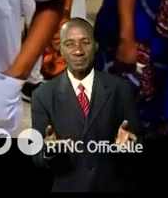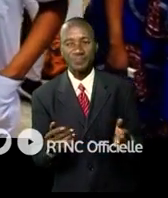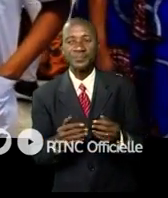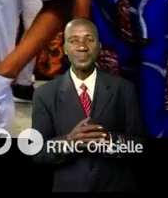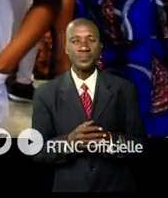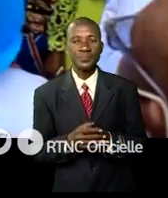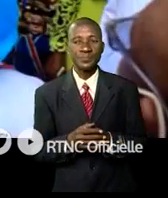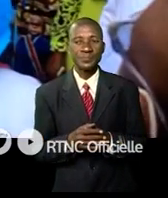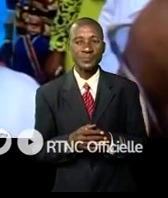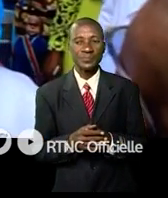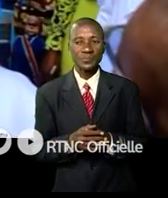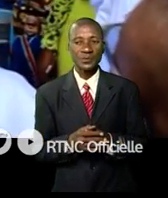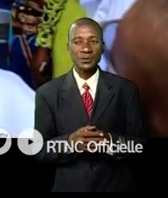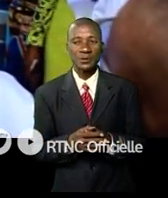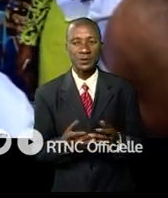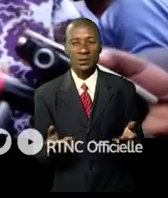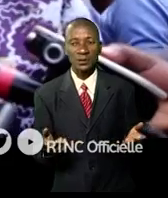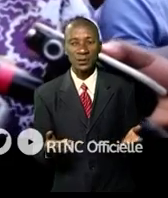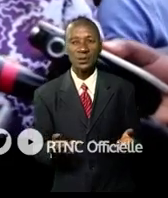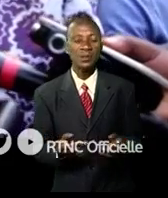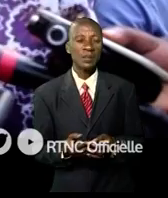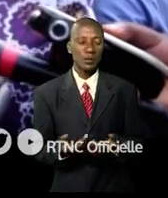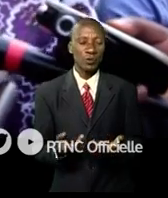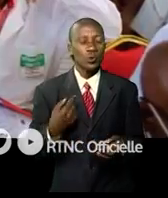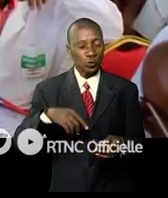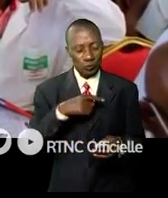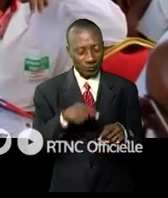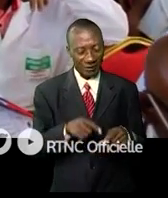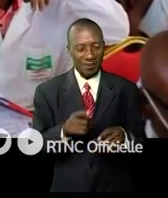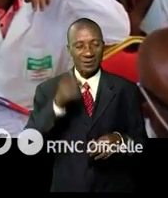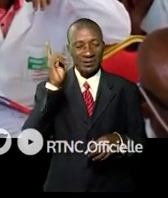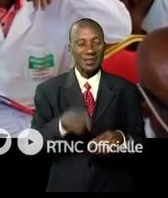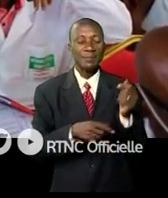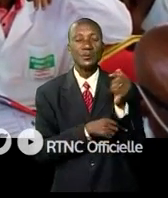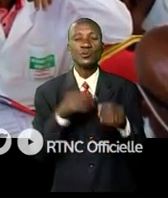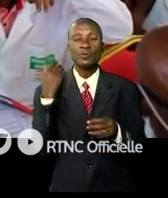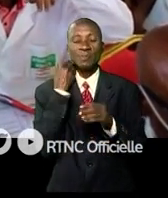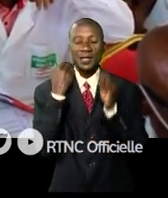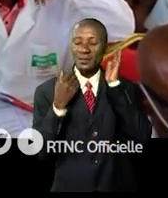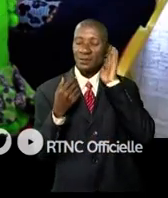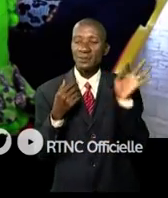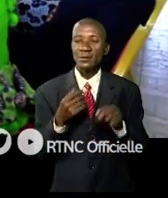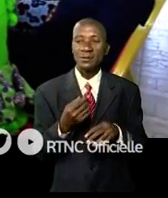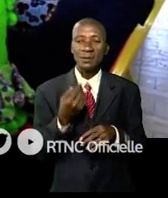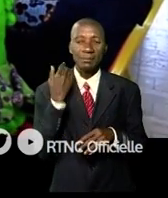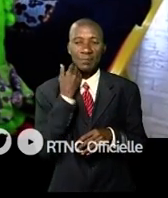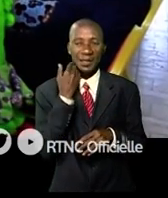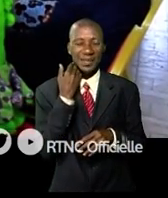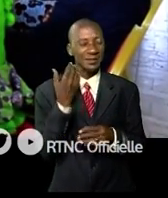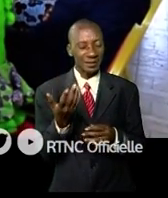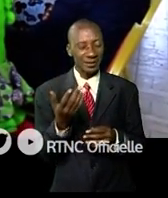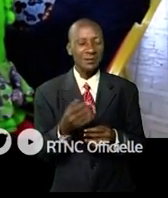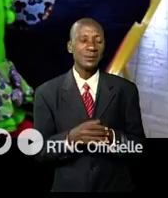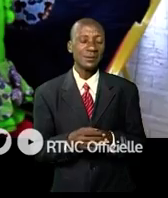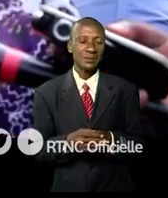130 malades positifs, nouveaux. C'est le niveau que nous avons atteint au mois de juin,